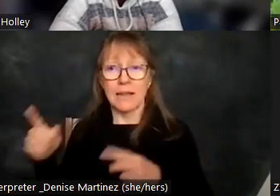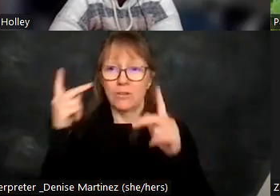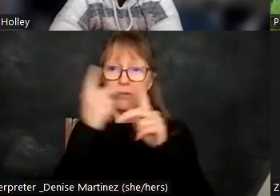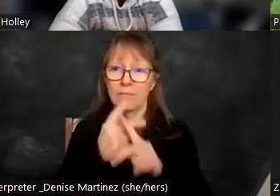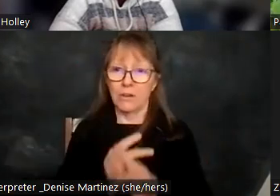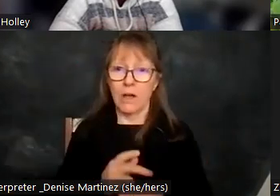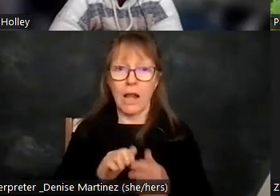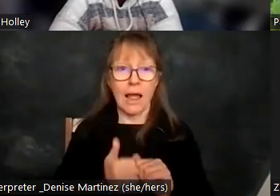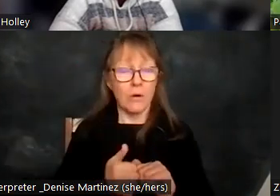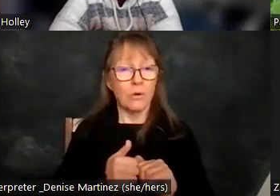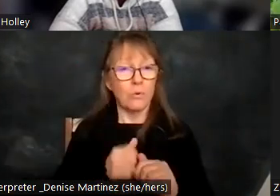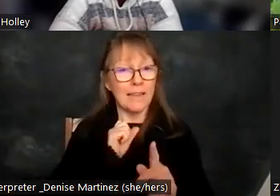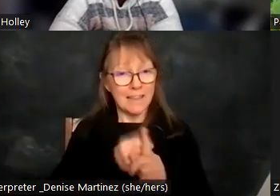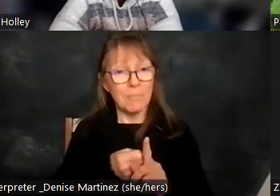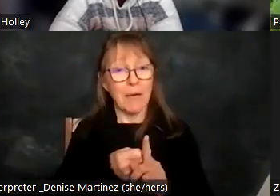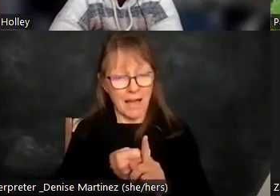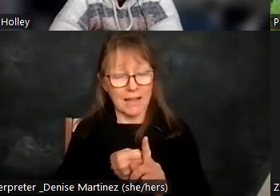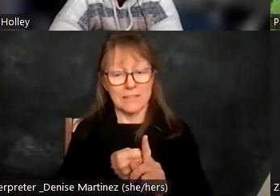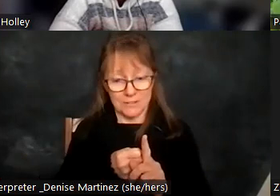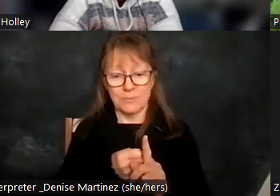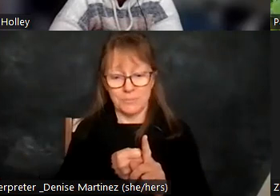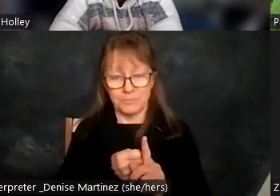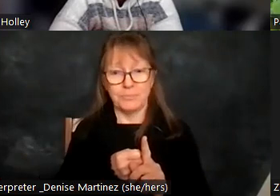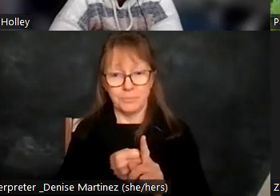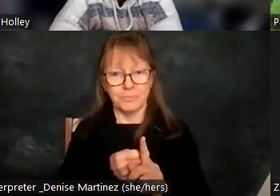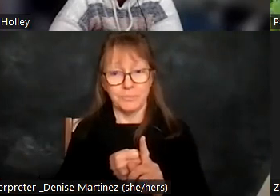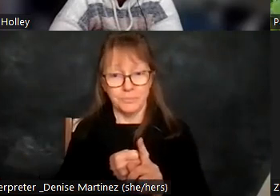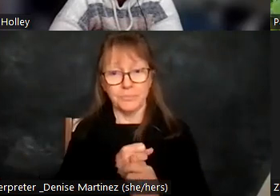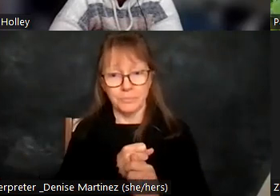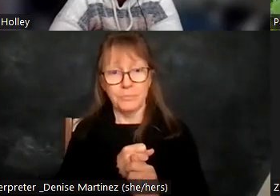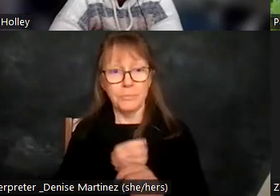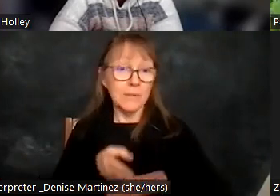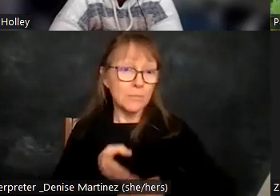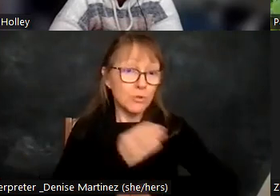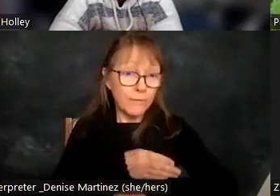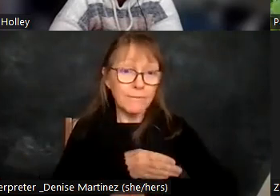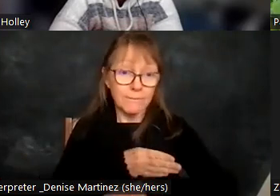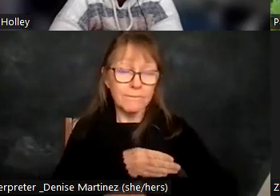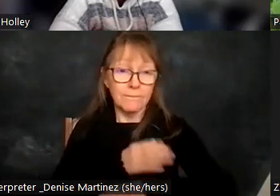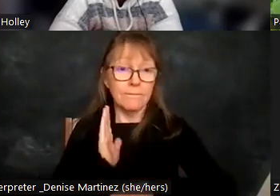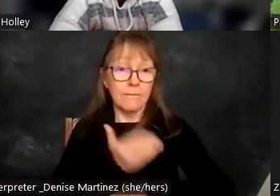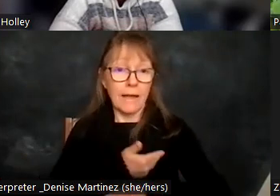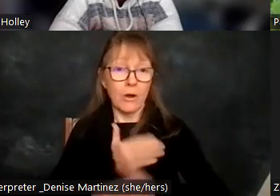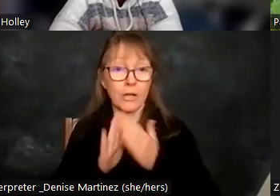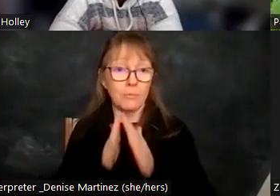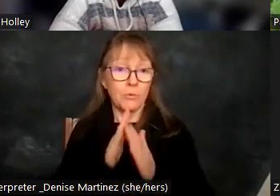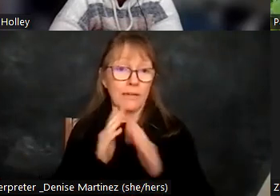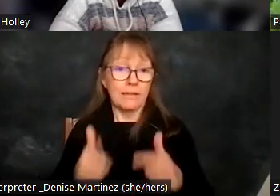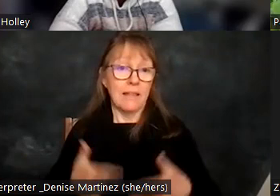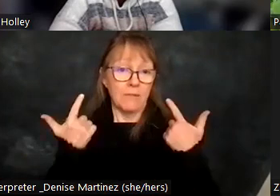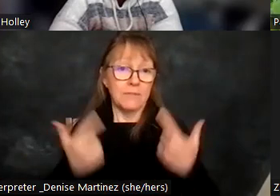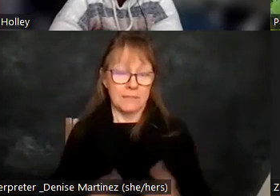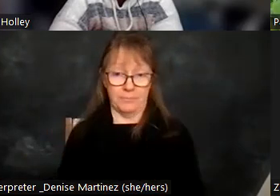have et an pour capable impact joindre et qui genre et projet capable improving impacter yo et